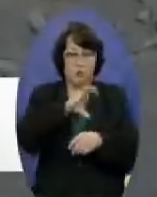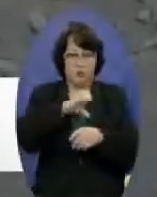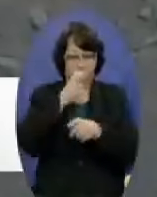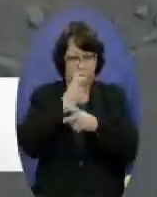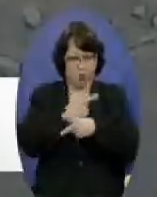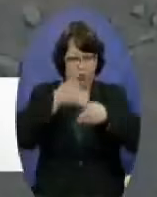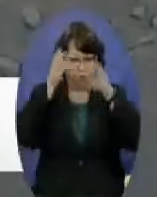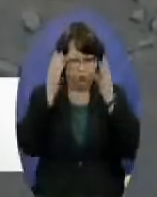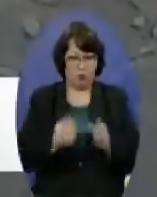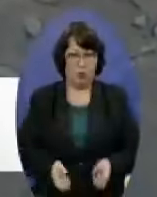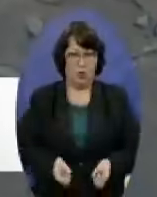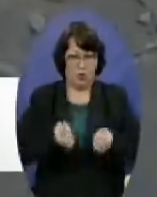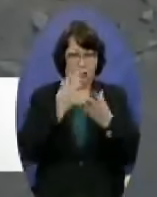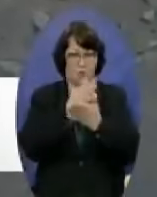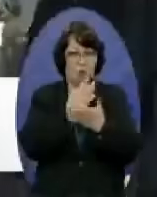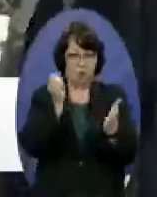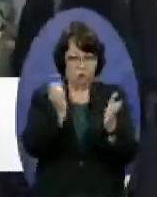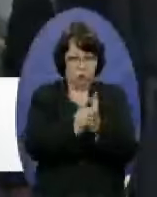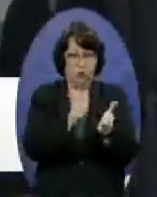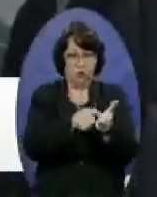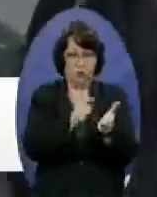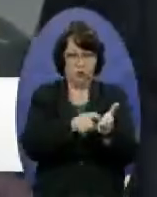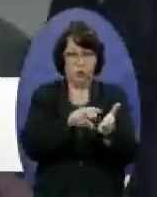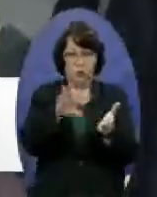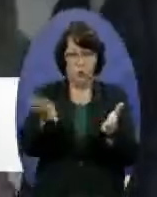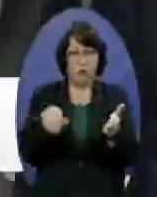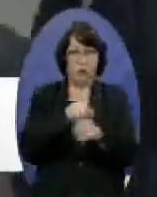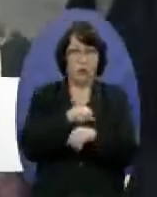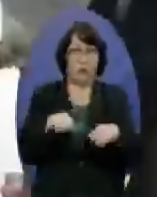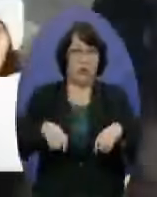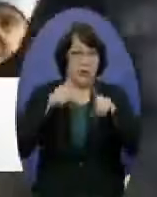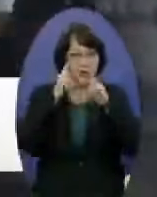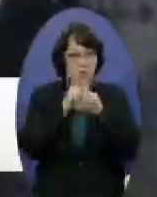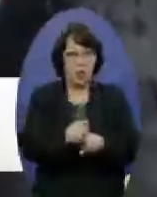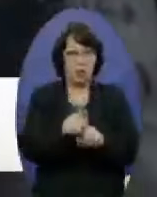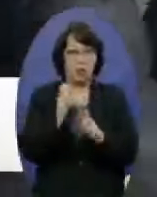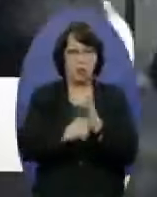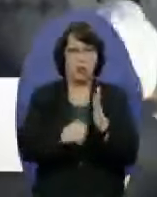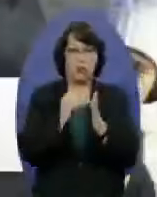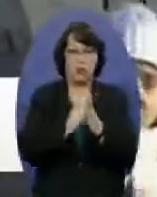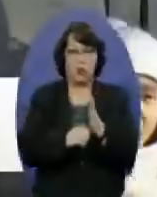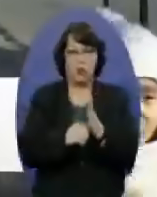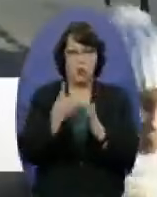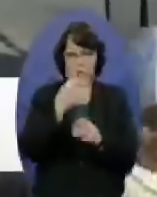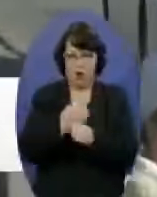төгөлдөр үйлчилж байгаа эрх зүйн баримт бичиг. Энэ хуулийг хэрэгжүүлэх нь иргэн болгоны үүрэг бас